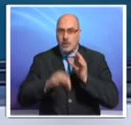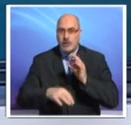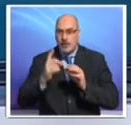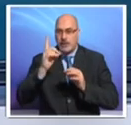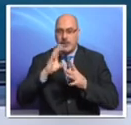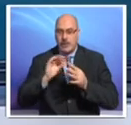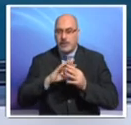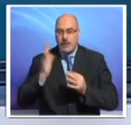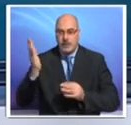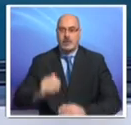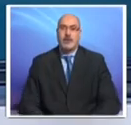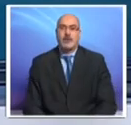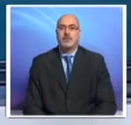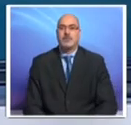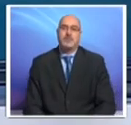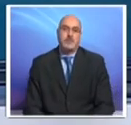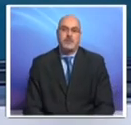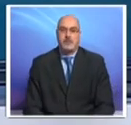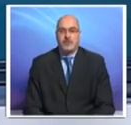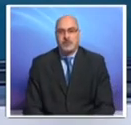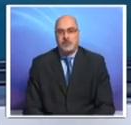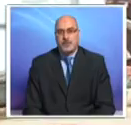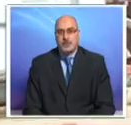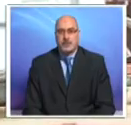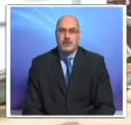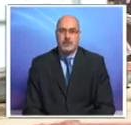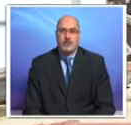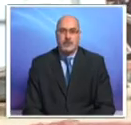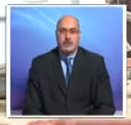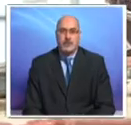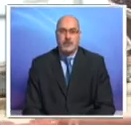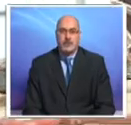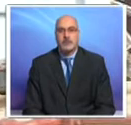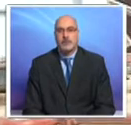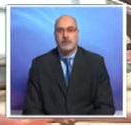النتائج. المزيد في هذا البورتري لنسيمة كوجيل.